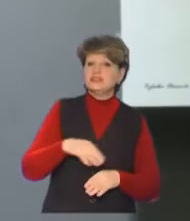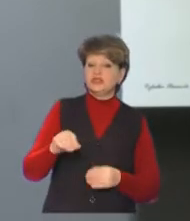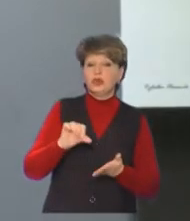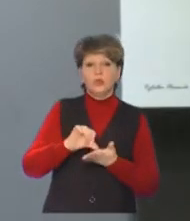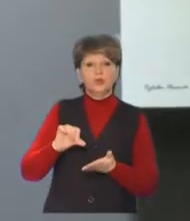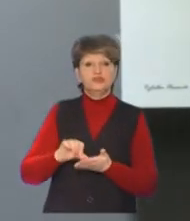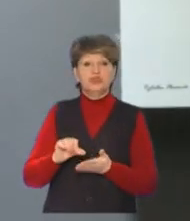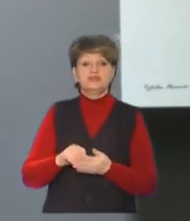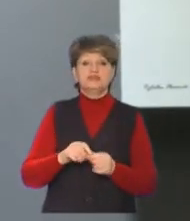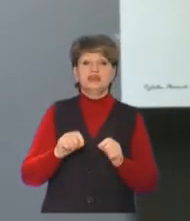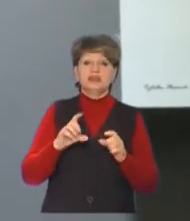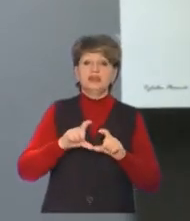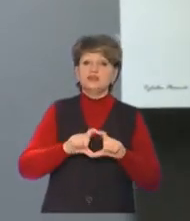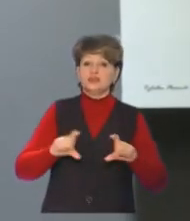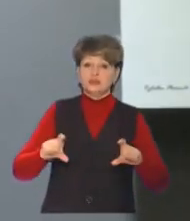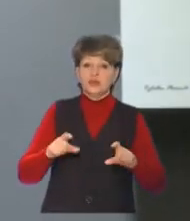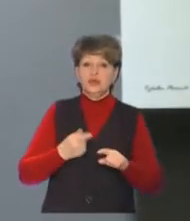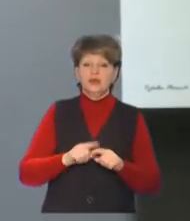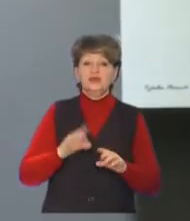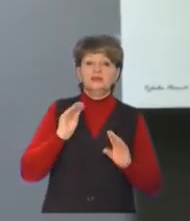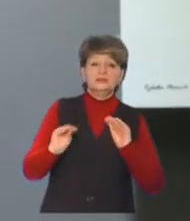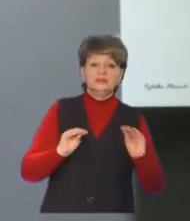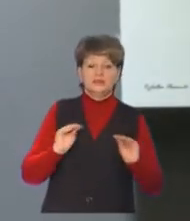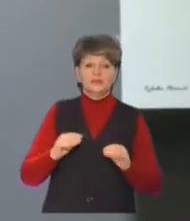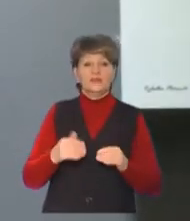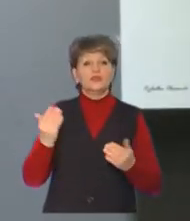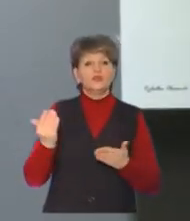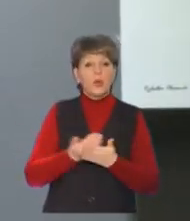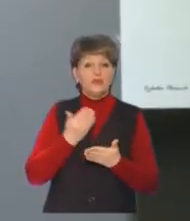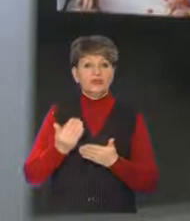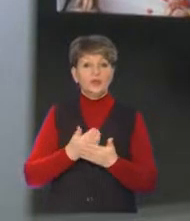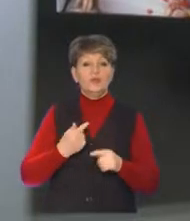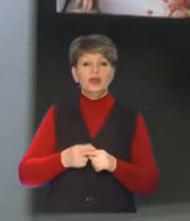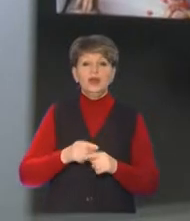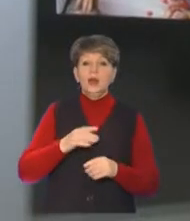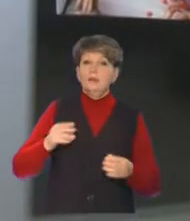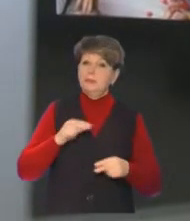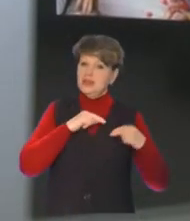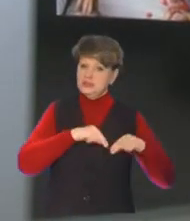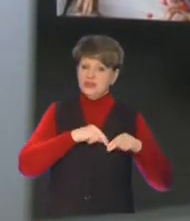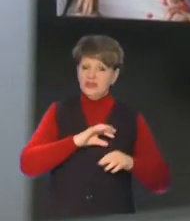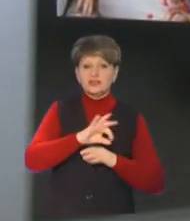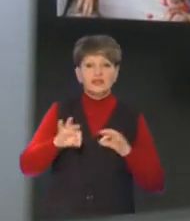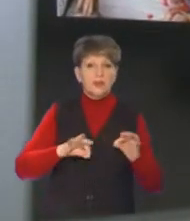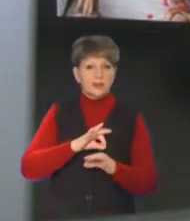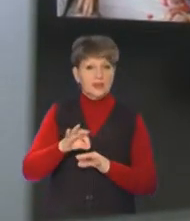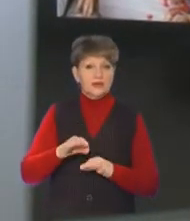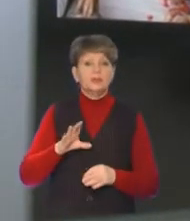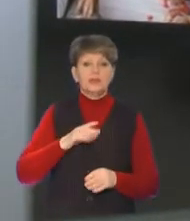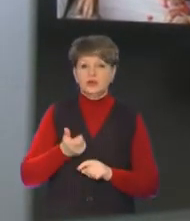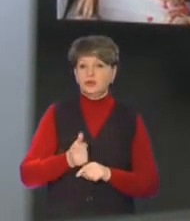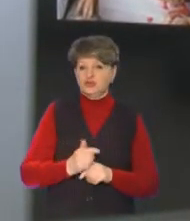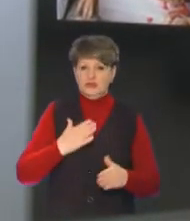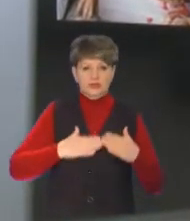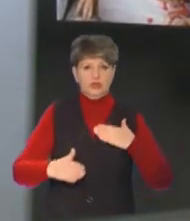учасники театральної студії «Рампа», тож і на світлинах вживались у різні ролі. Працювати над таким проектом лише в задоволення, говорить